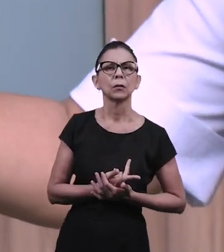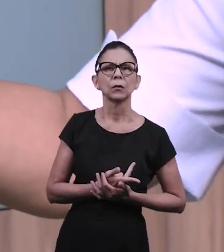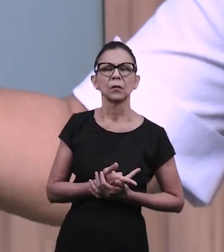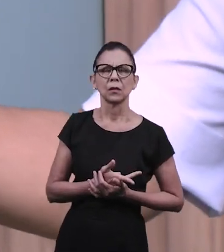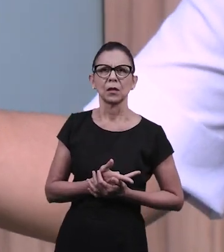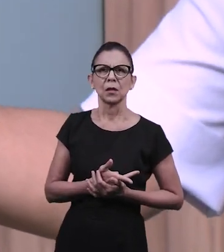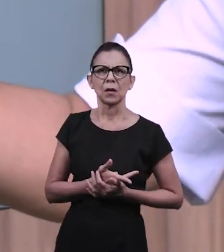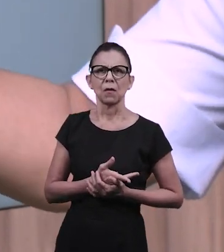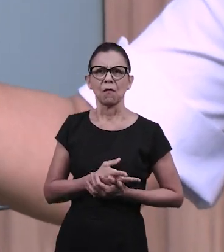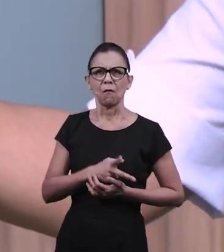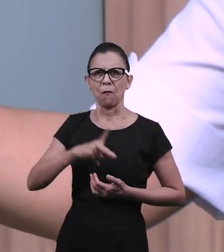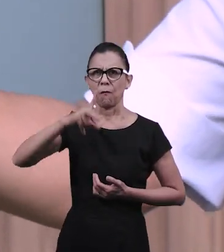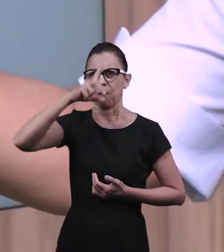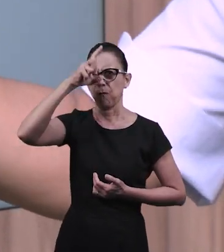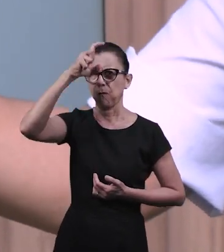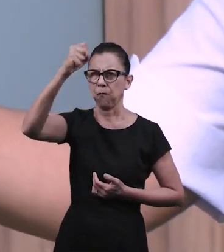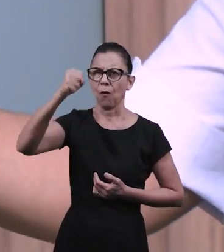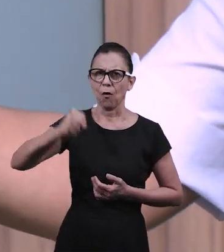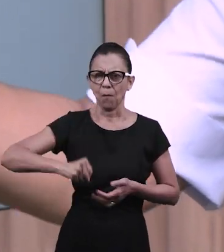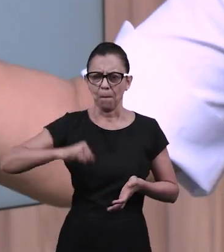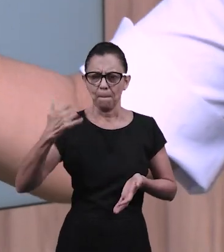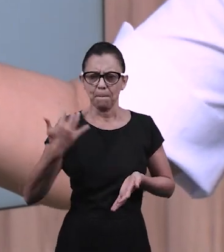le temps fort de